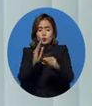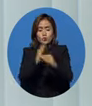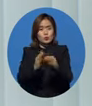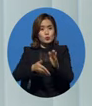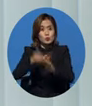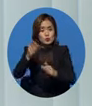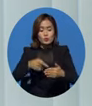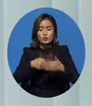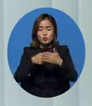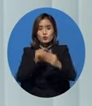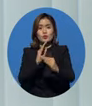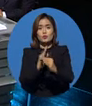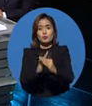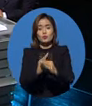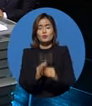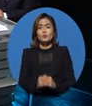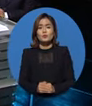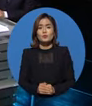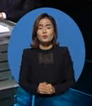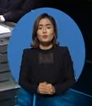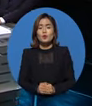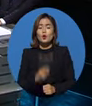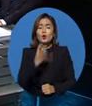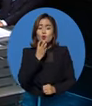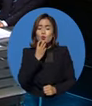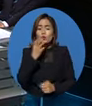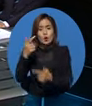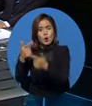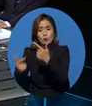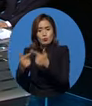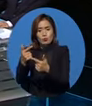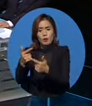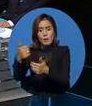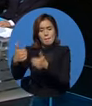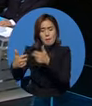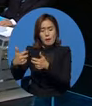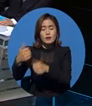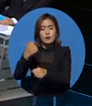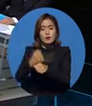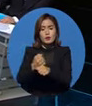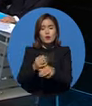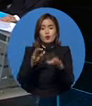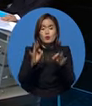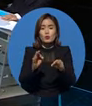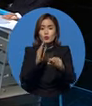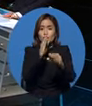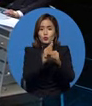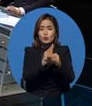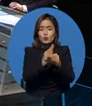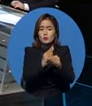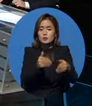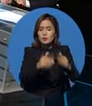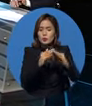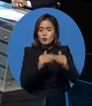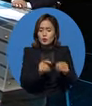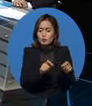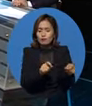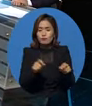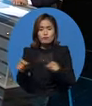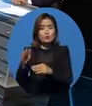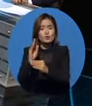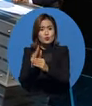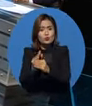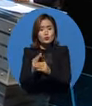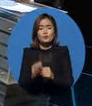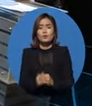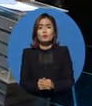추진하고 있습니다 하지만 서울과 부산에 견제로 금융중심지 정의 미뤄지고 있다는 지적이 있는데요